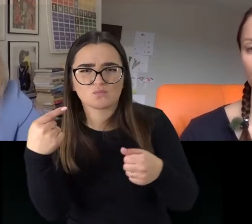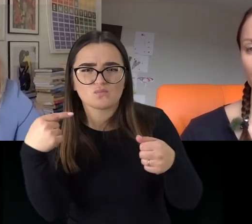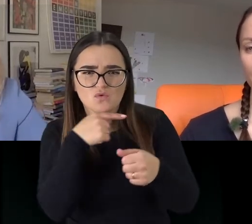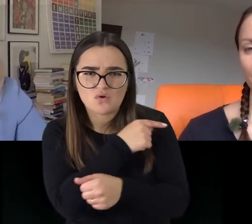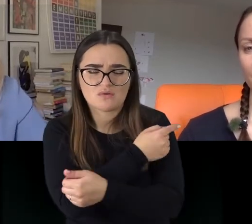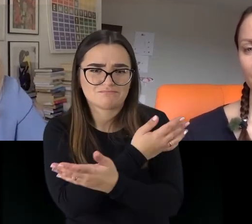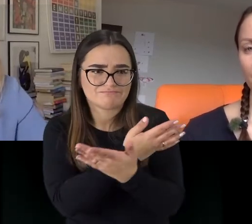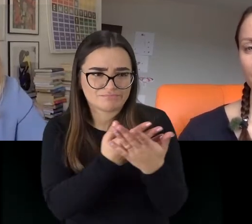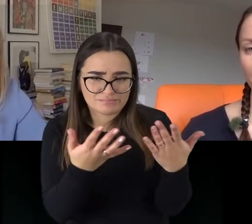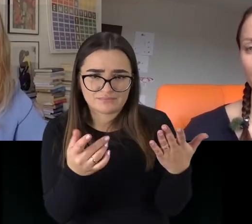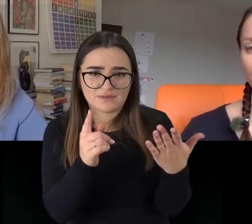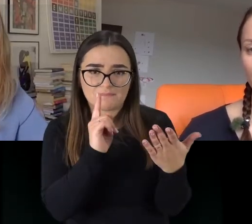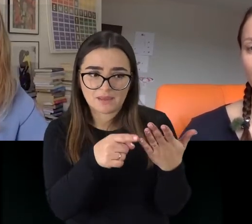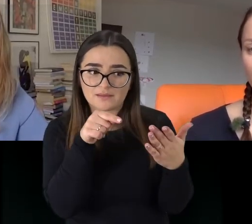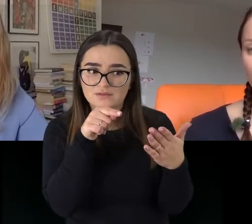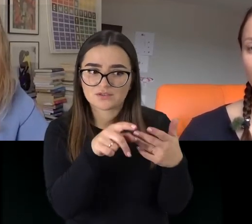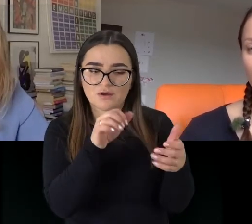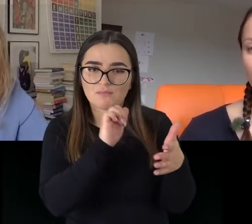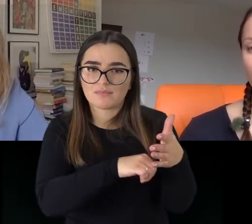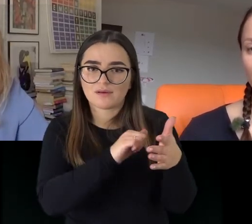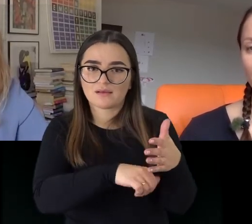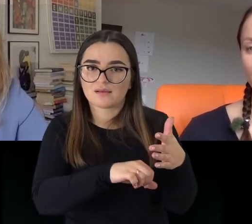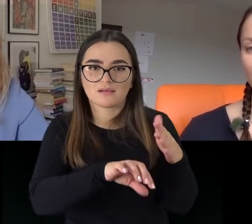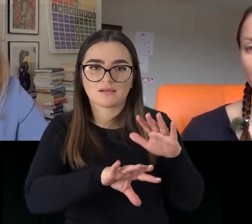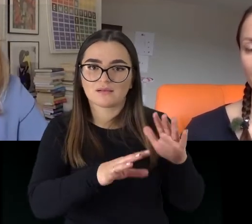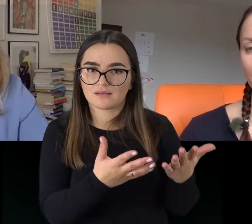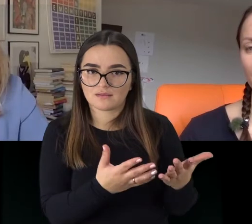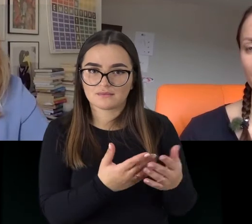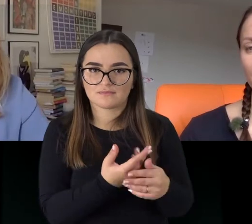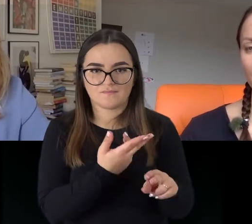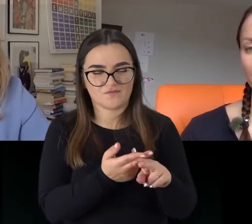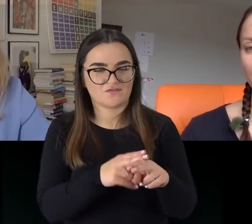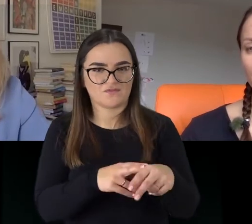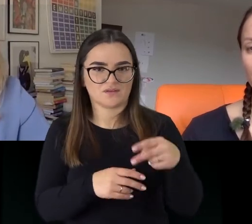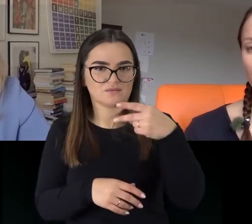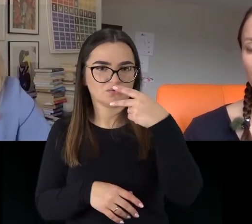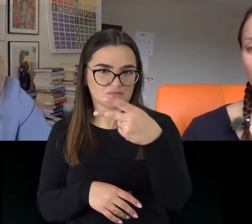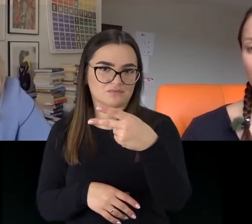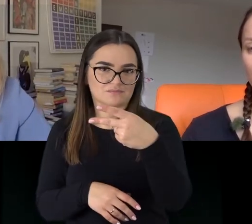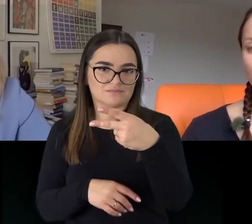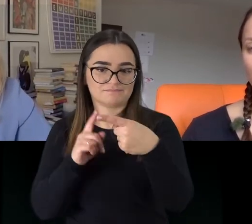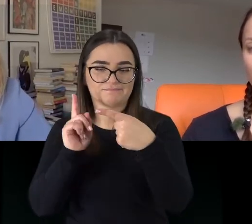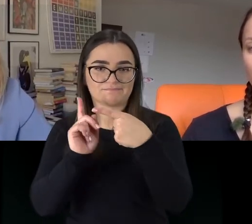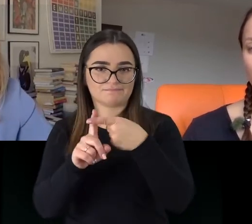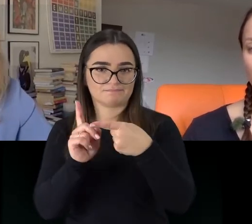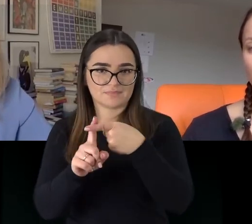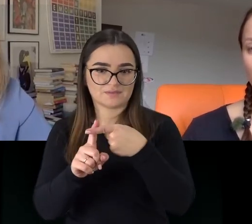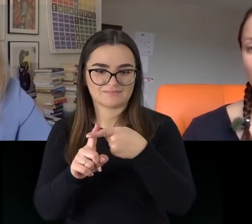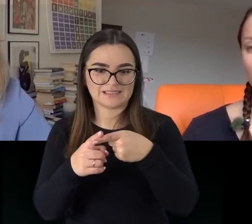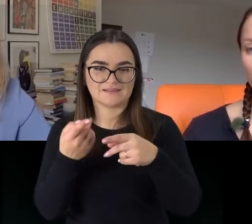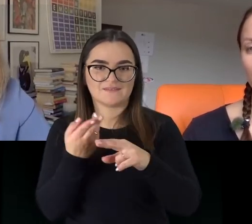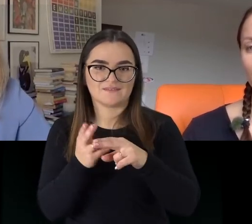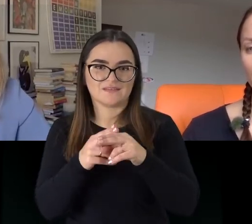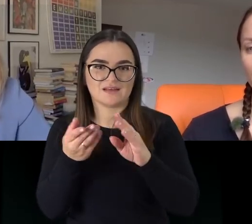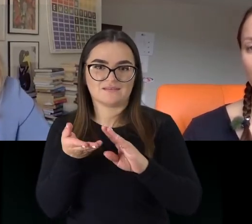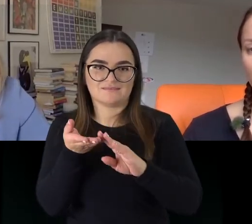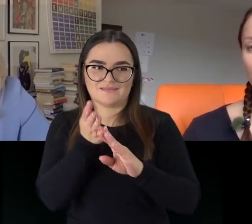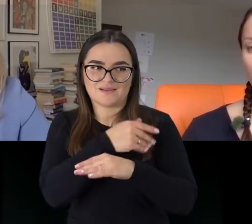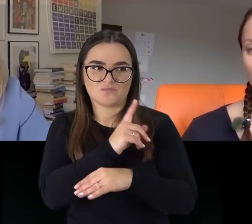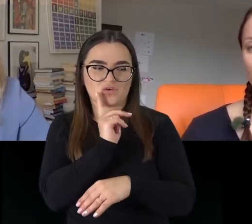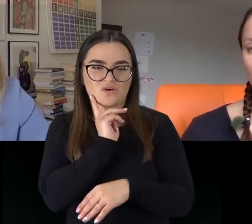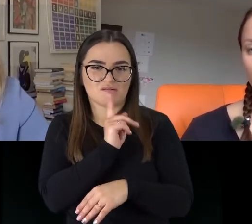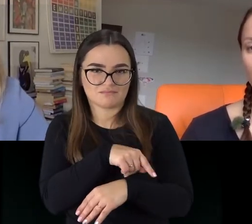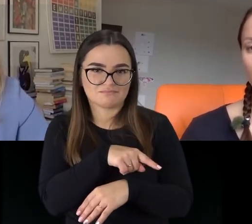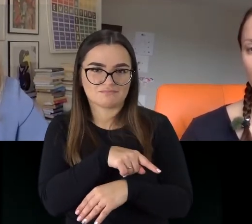visa kita. Kodėl taip atsitinka? Todėl, kad dėl turbūt 2 priežasčių. Pirma, tai nelabai nori sugrįžti namo, nes nu, tada